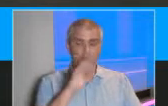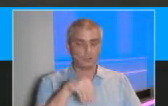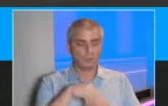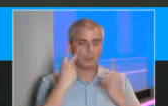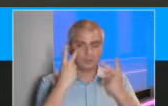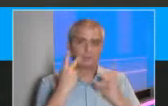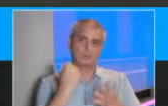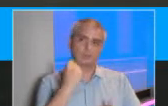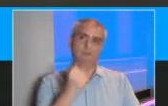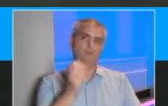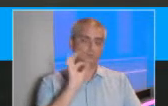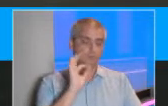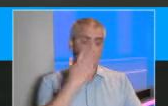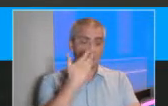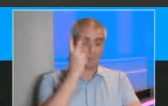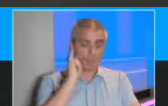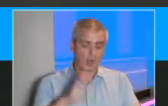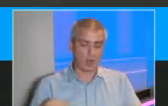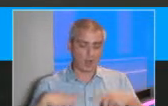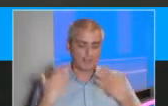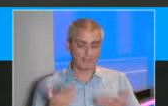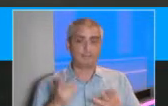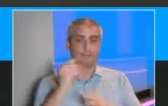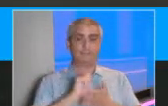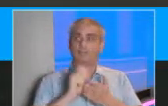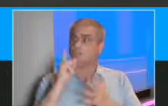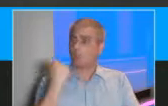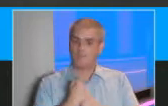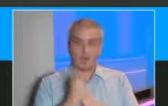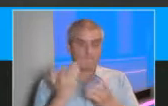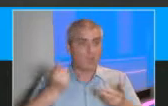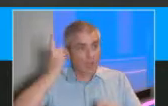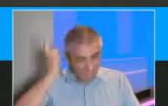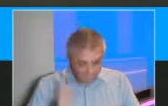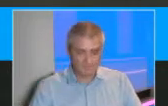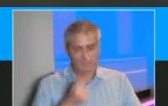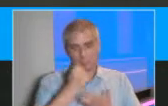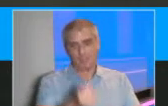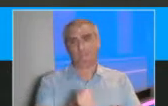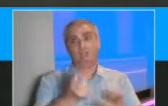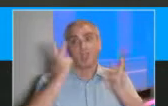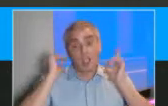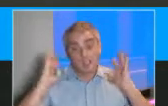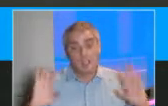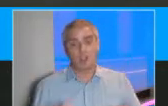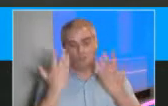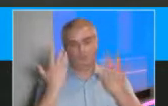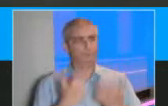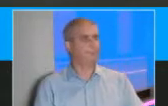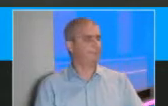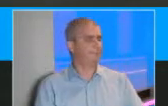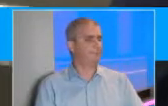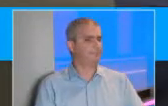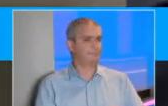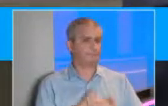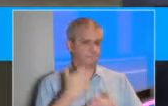המשחק הוא תקציב. כדי שהמדינה תוכל להתקיים, כדי שהמשרדים יוכלו לפעול, חייבים תקציב. כן, חברת הכנסת ברק. וזה הדרך היחידה כרגע. אני רק